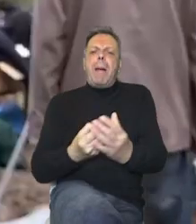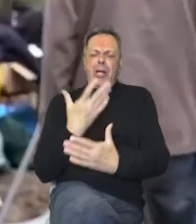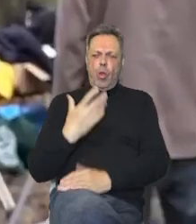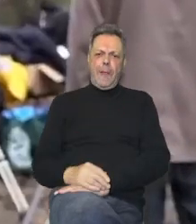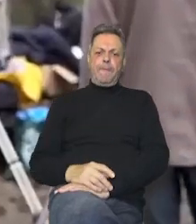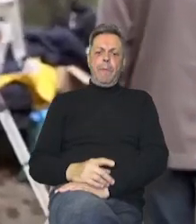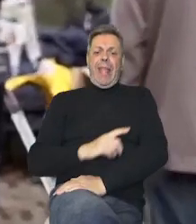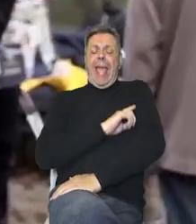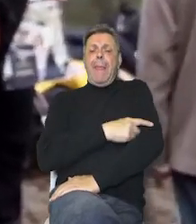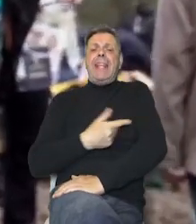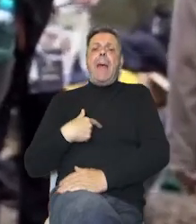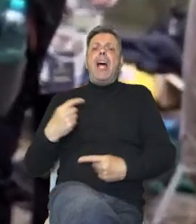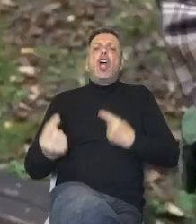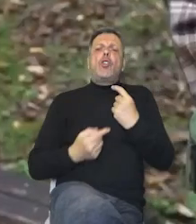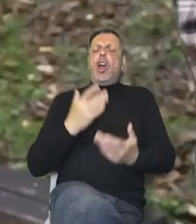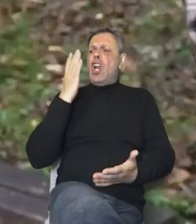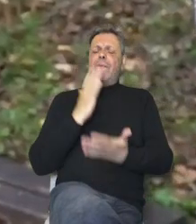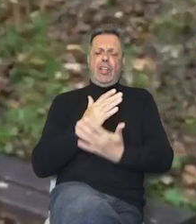Sama energija našeg događaja već